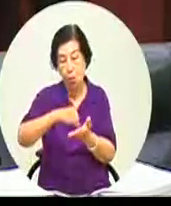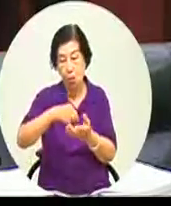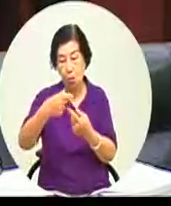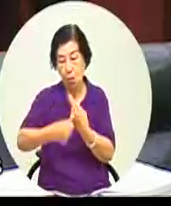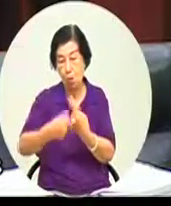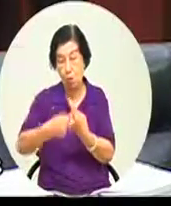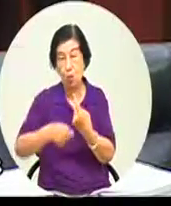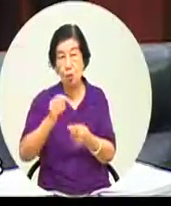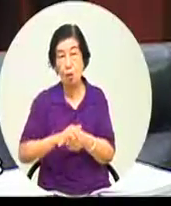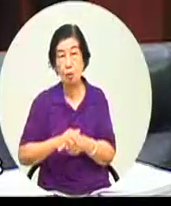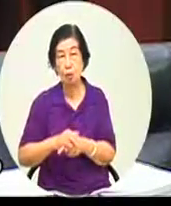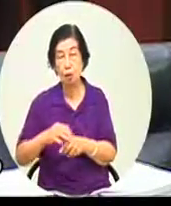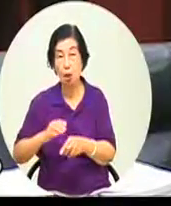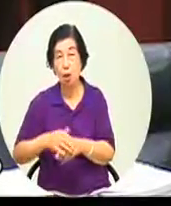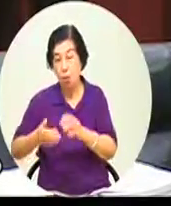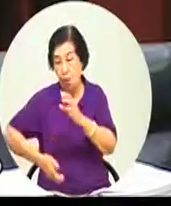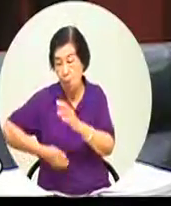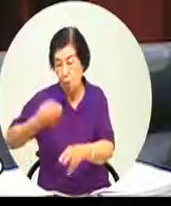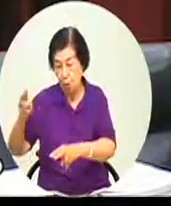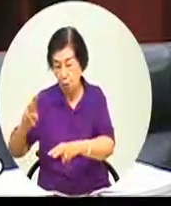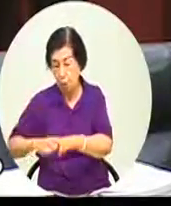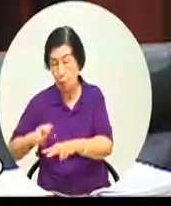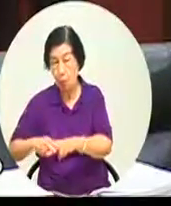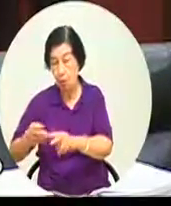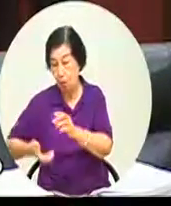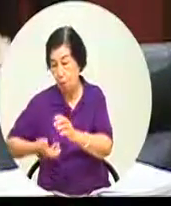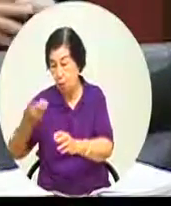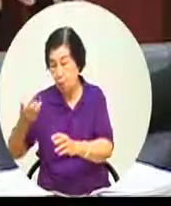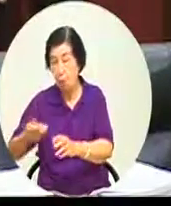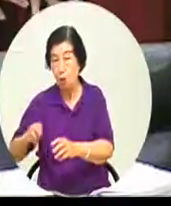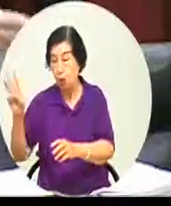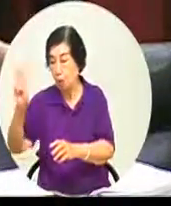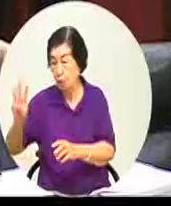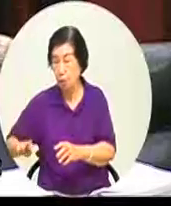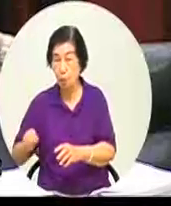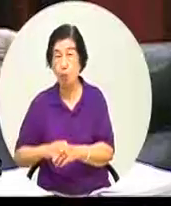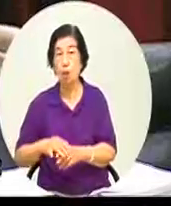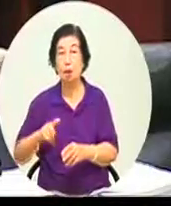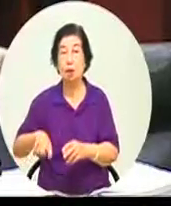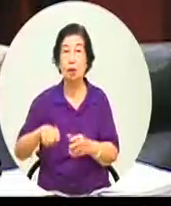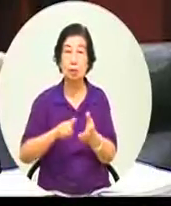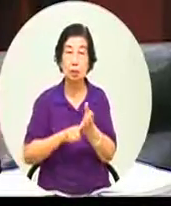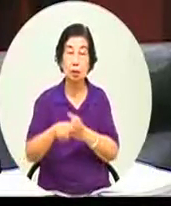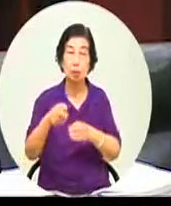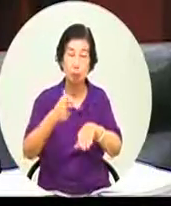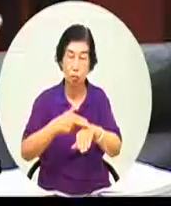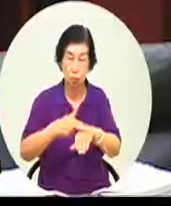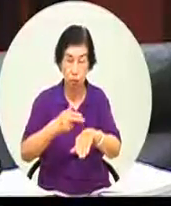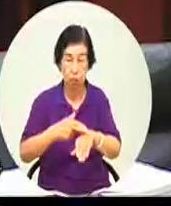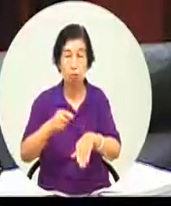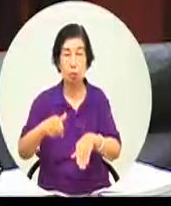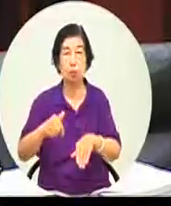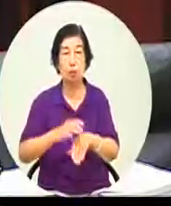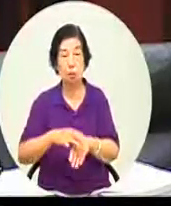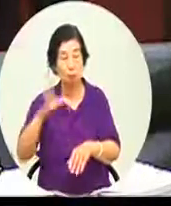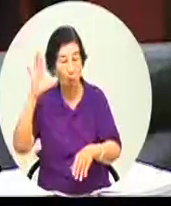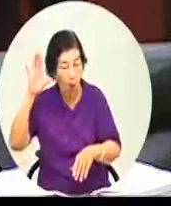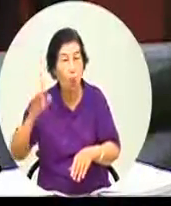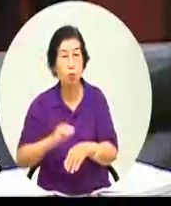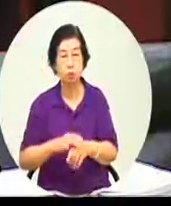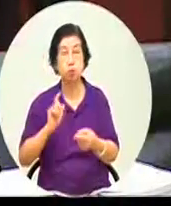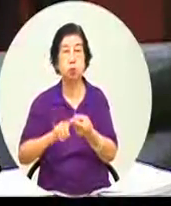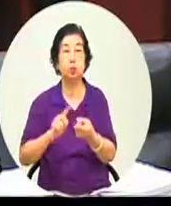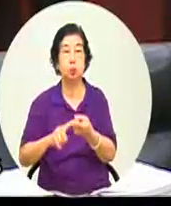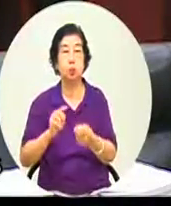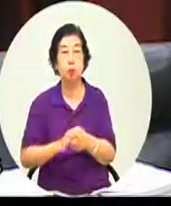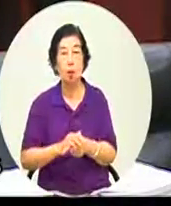咱遮较方便。但是人迄个师傅讲。林先生，你一定要乌遮较有， 讲真诶，真正大降搁清气啦。